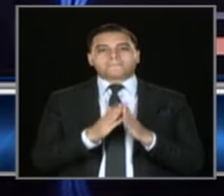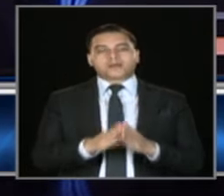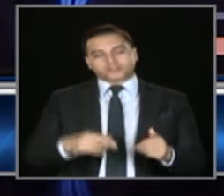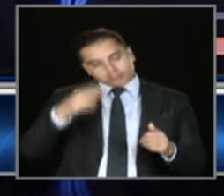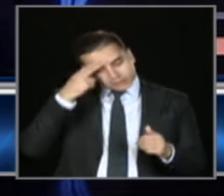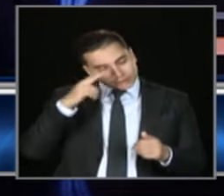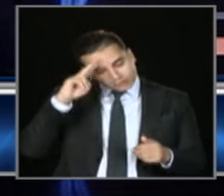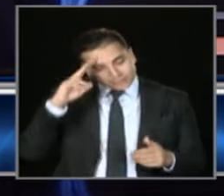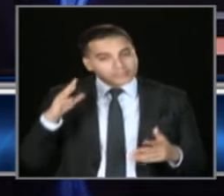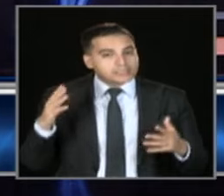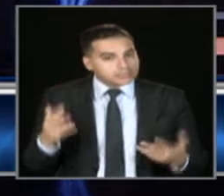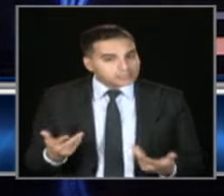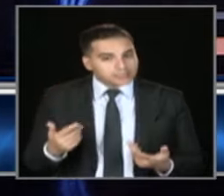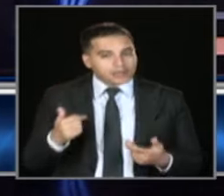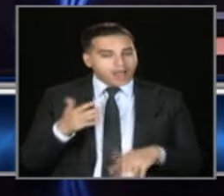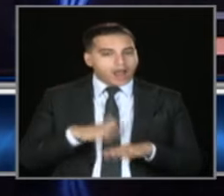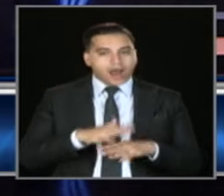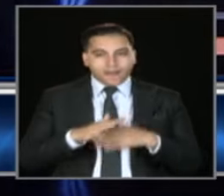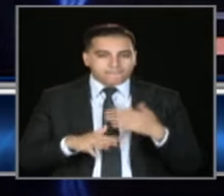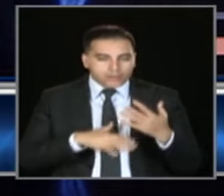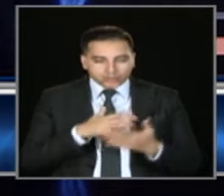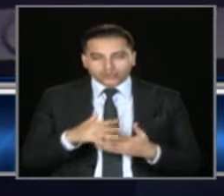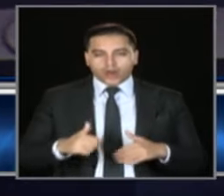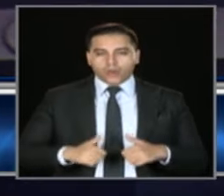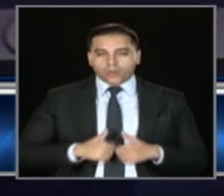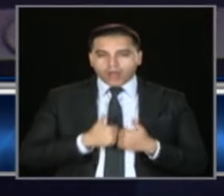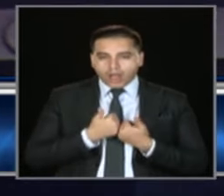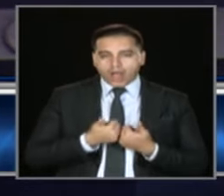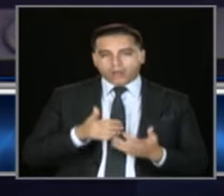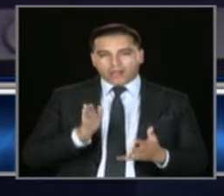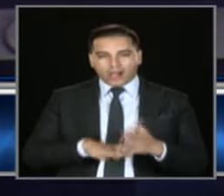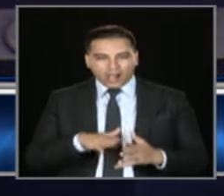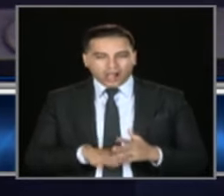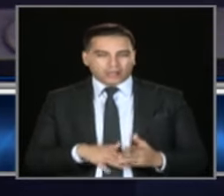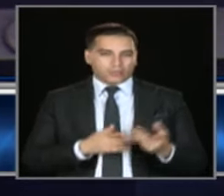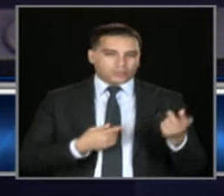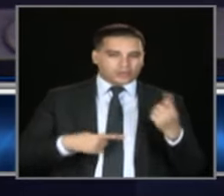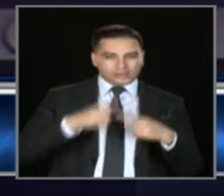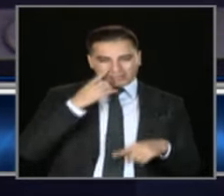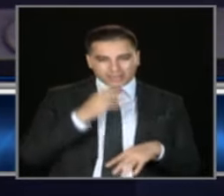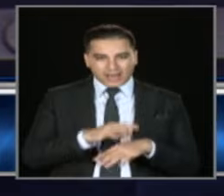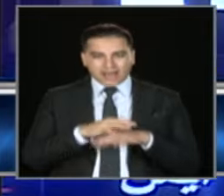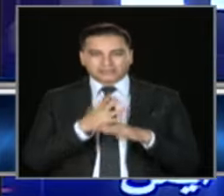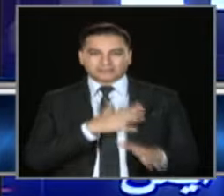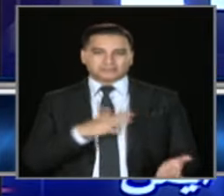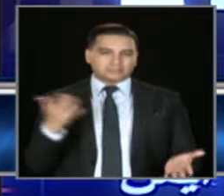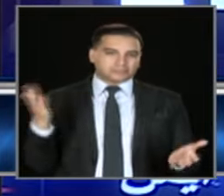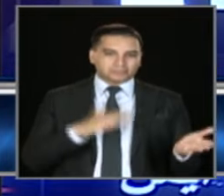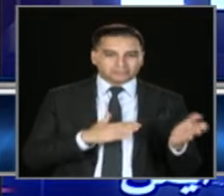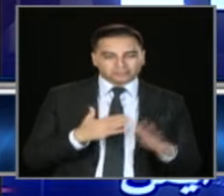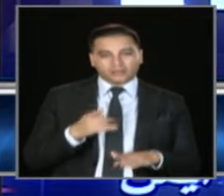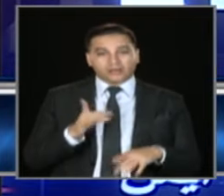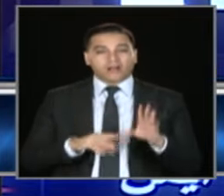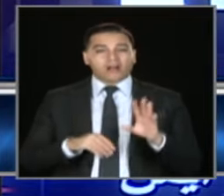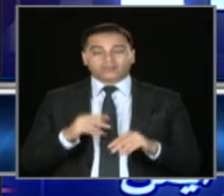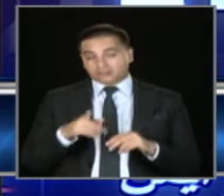بتناقش مشاكل العشوائيات والمهمشين والانحدار الاجتماعي. رواية مهمة